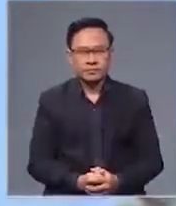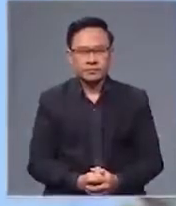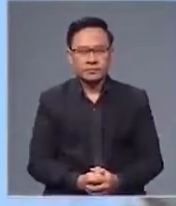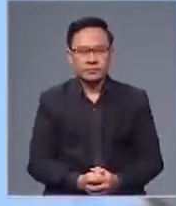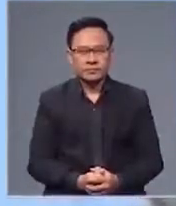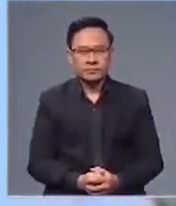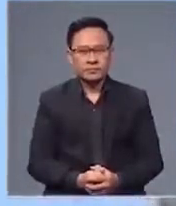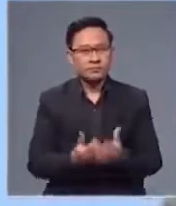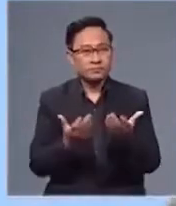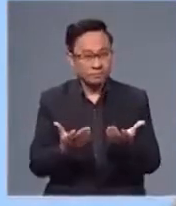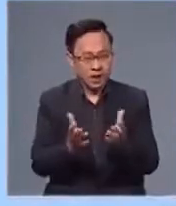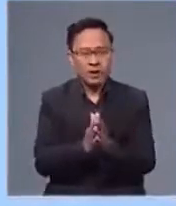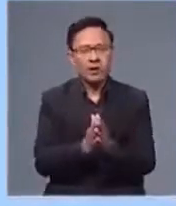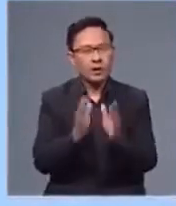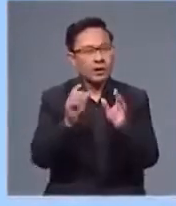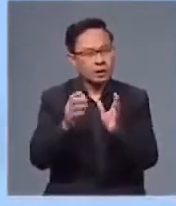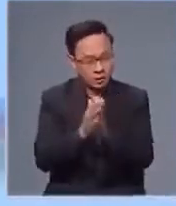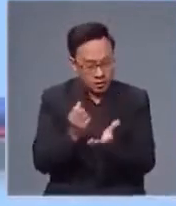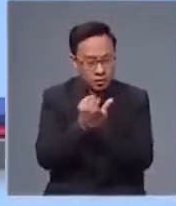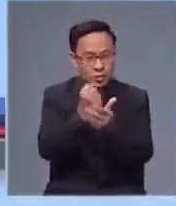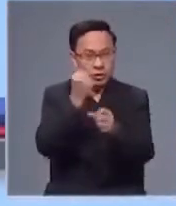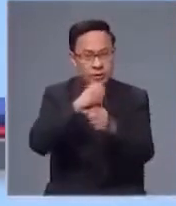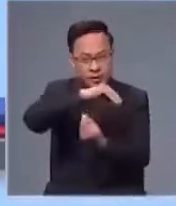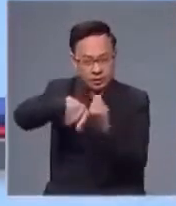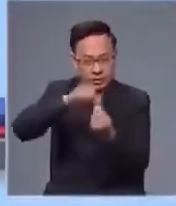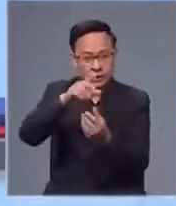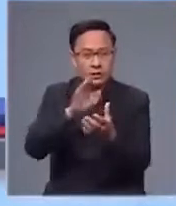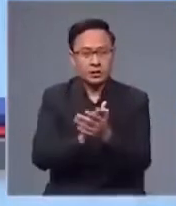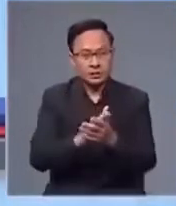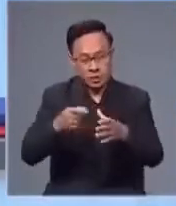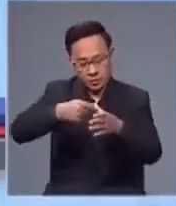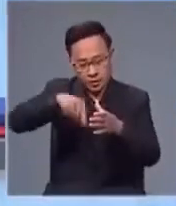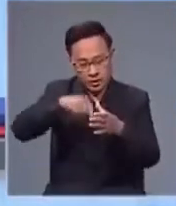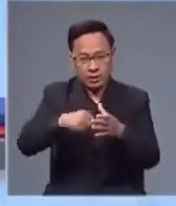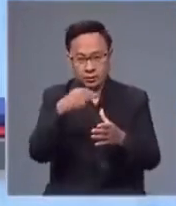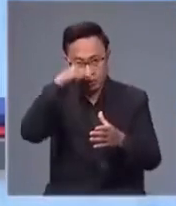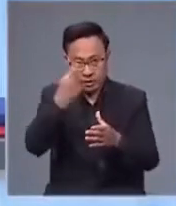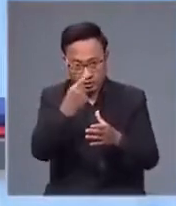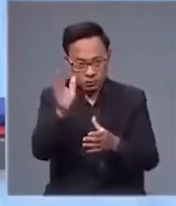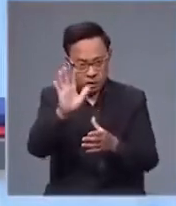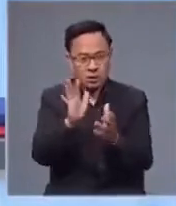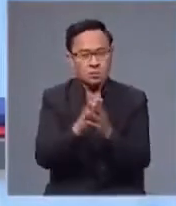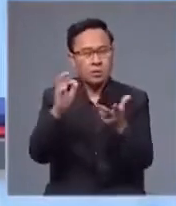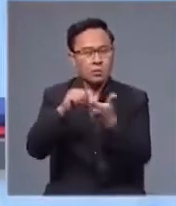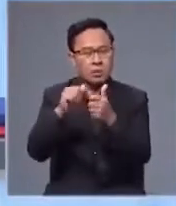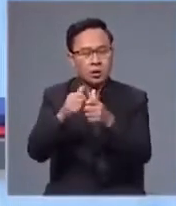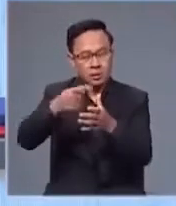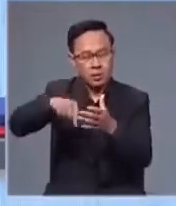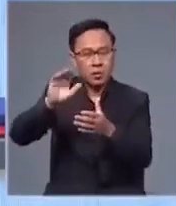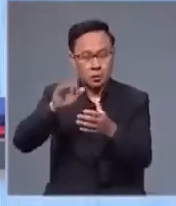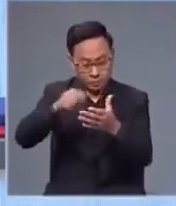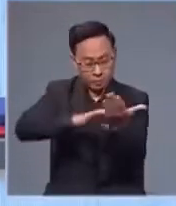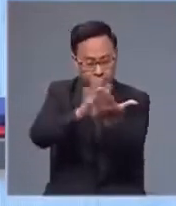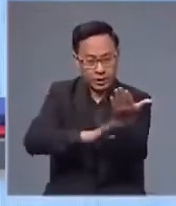คุณผู้ชมคะปัจจัยที่มีผลต่อเศรษฐกิจนะคะไม่ใช่เฉพาะเพียงแค่ปัจจัยภายในประเทศเท่านั้นแต่ยังรวมถึงปัจจัยภายนอกประเทศด้วยค่ะ